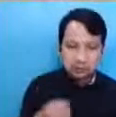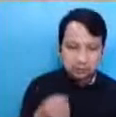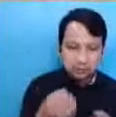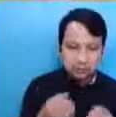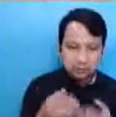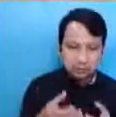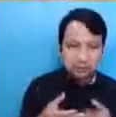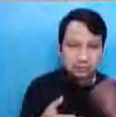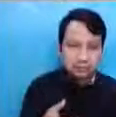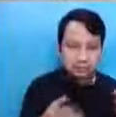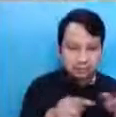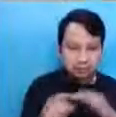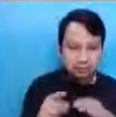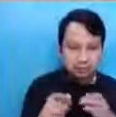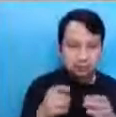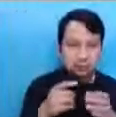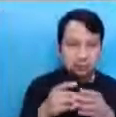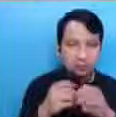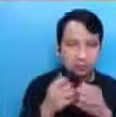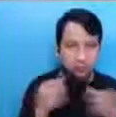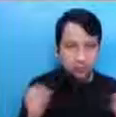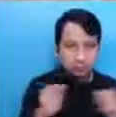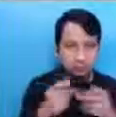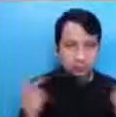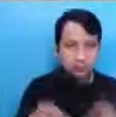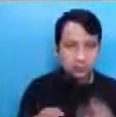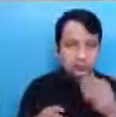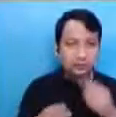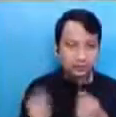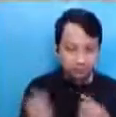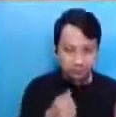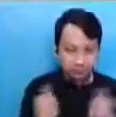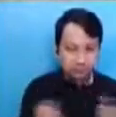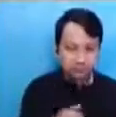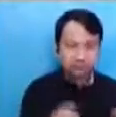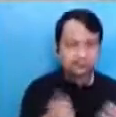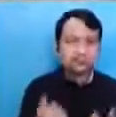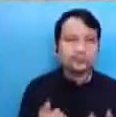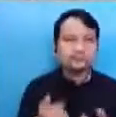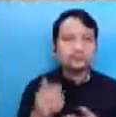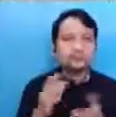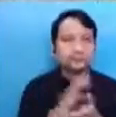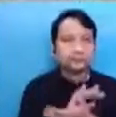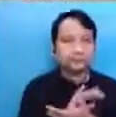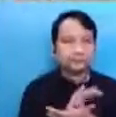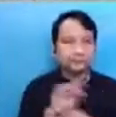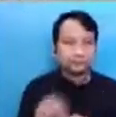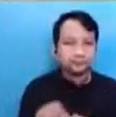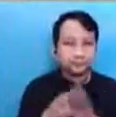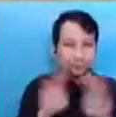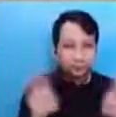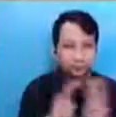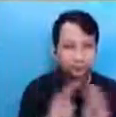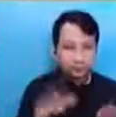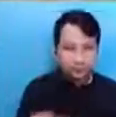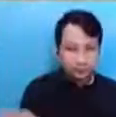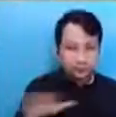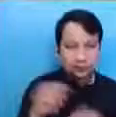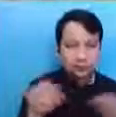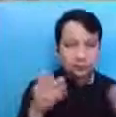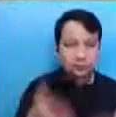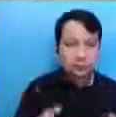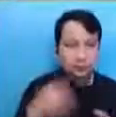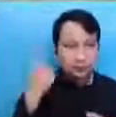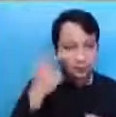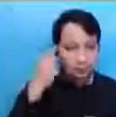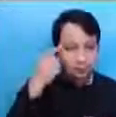tayong evacuation center sapagkat ang arrangement po natin ngayong panahon ng pandemya is that lahat ng pasilidad ng